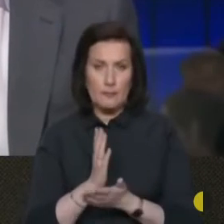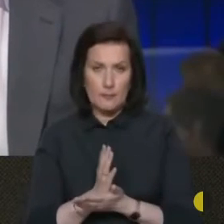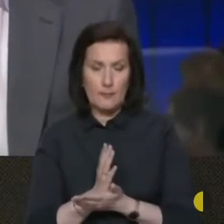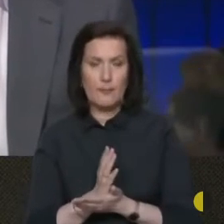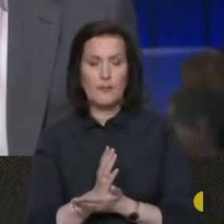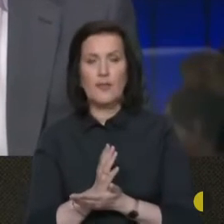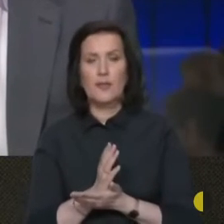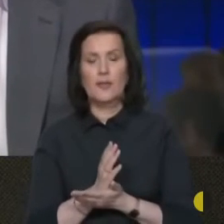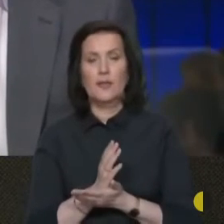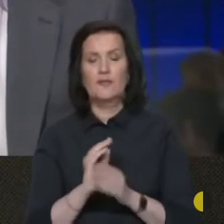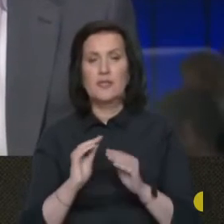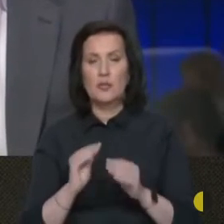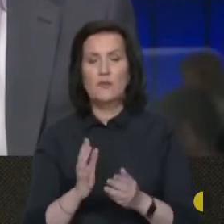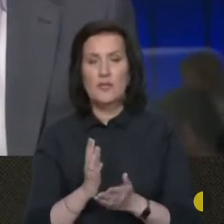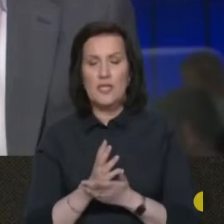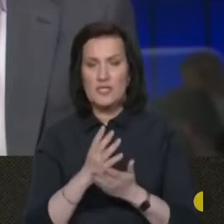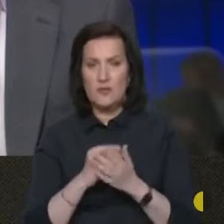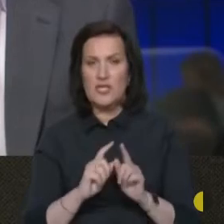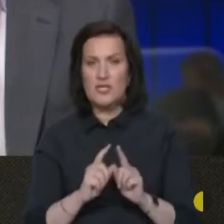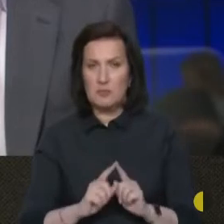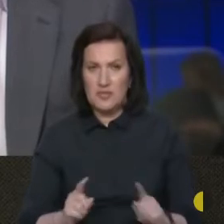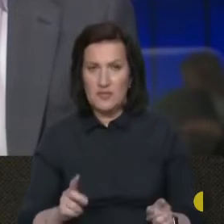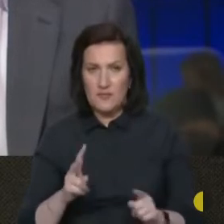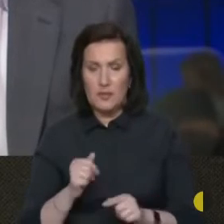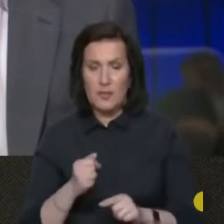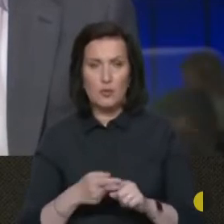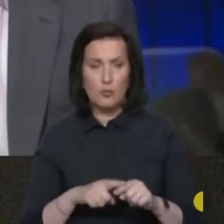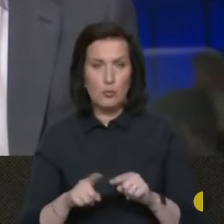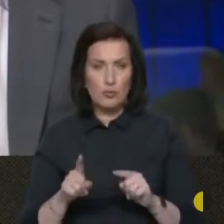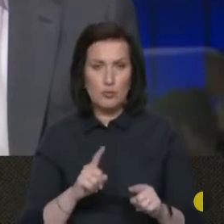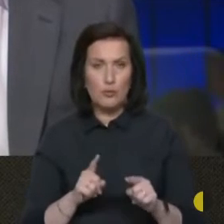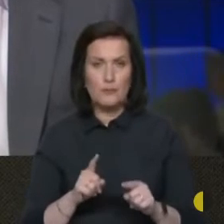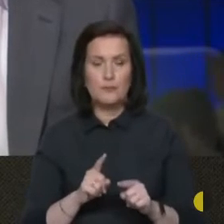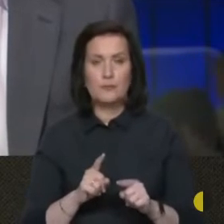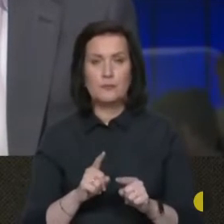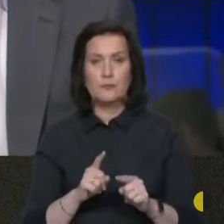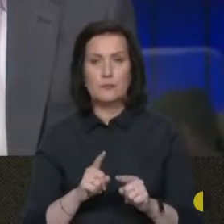Вони встановлені, там є своя специфіка, тому що